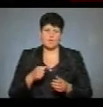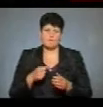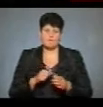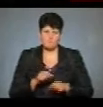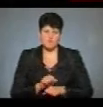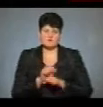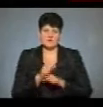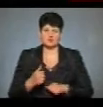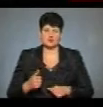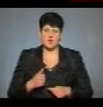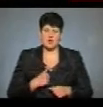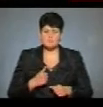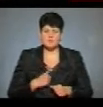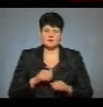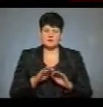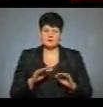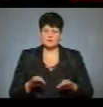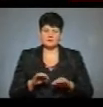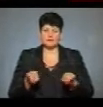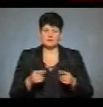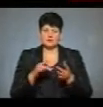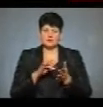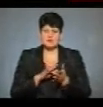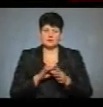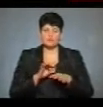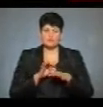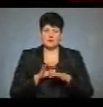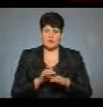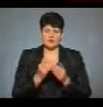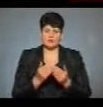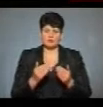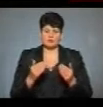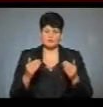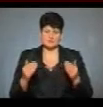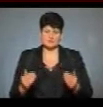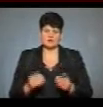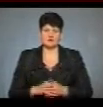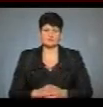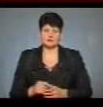Учням реабілітаційного центру провели екскурсію в музеї крипті архікатедрального собору в Тернополі.